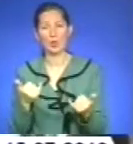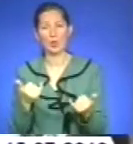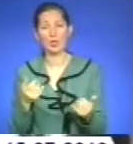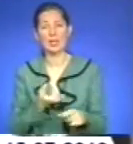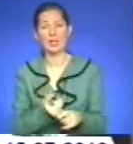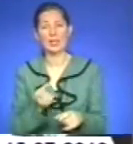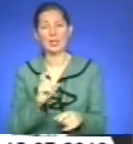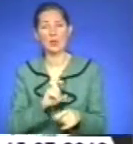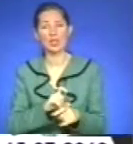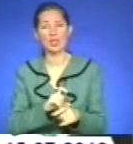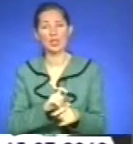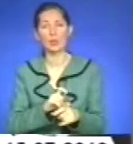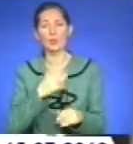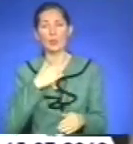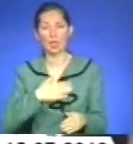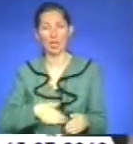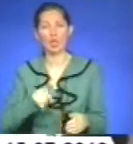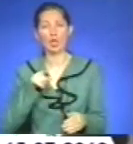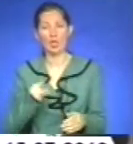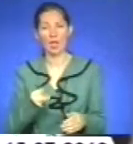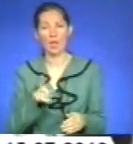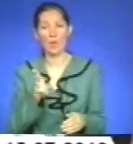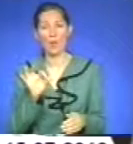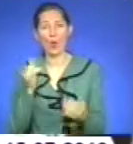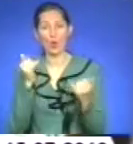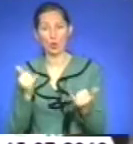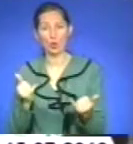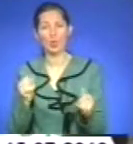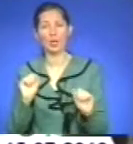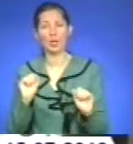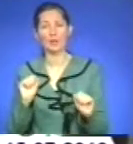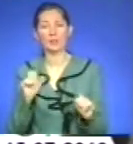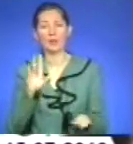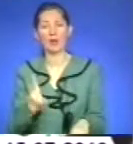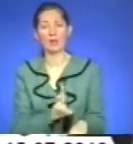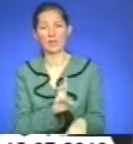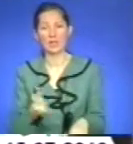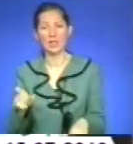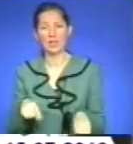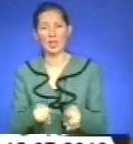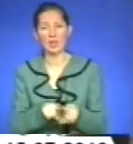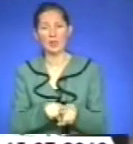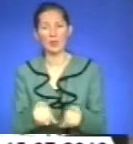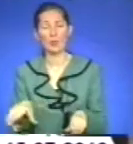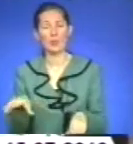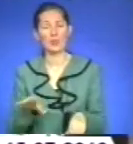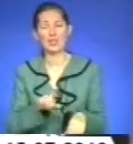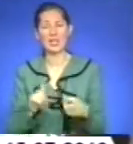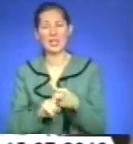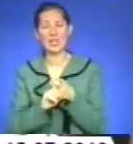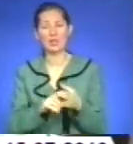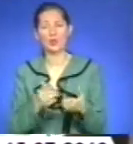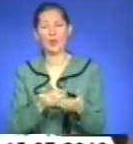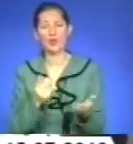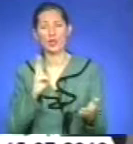найбільш приємно те, що сьогодні владики, які є в нас, в цій області, незалежно від конфесій, вони в